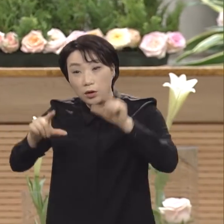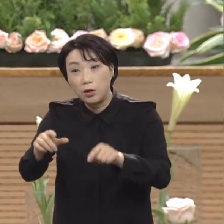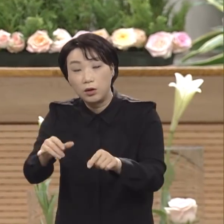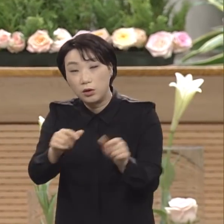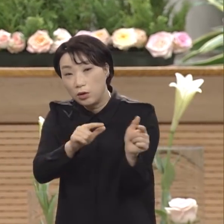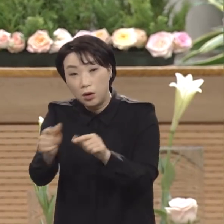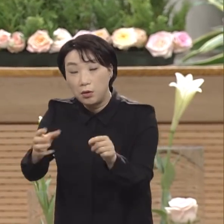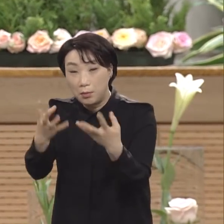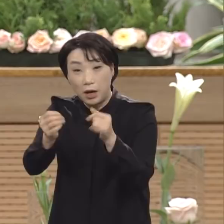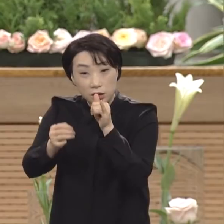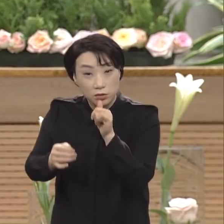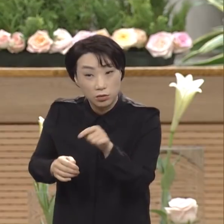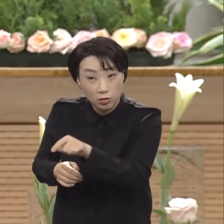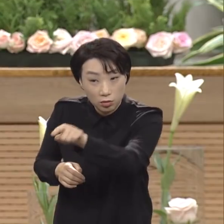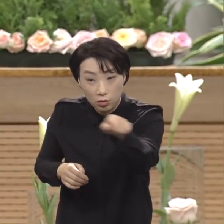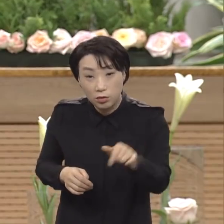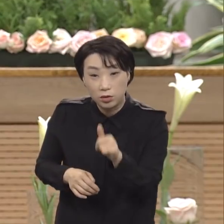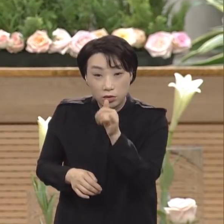가서